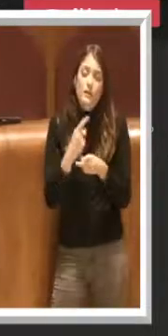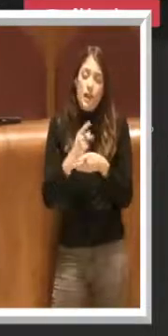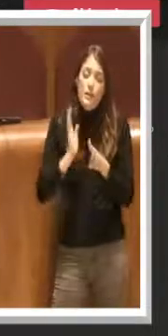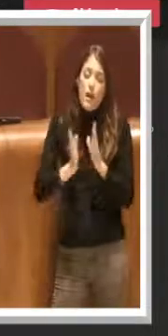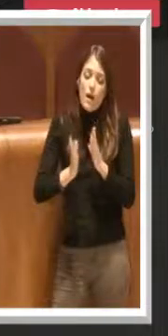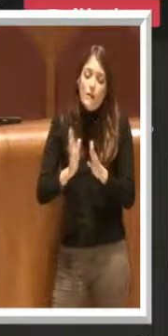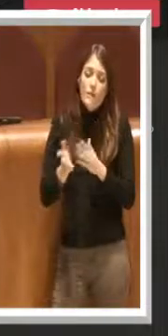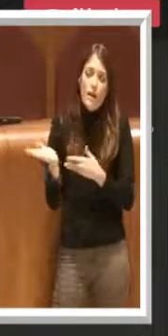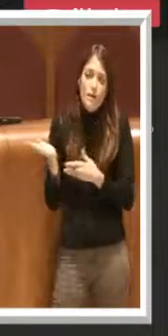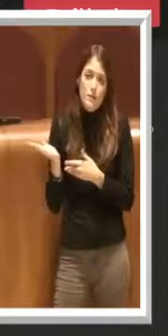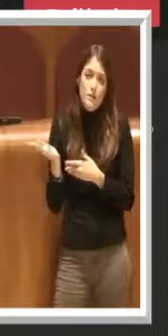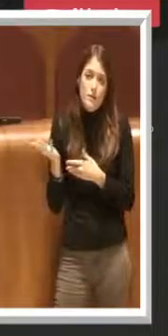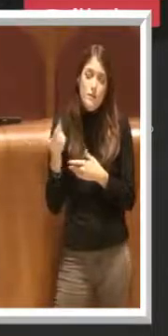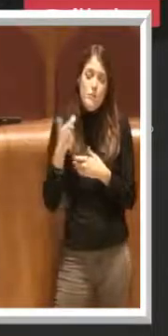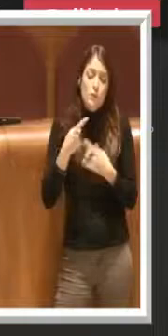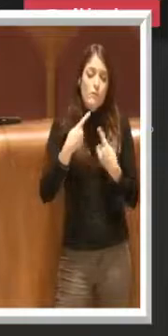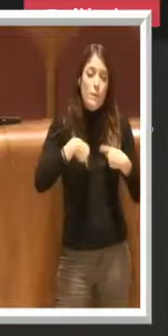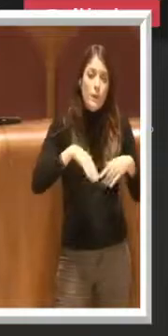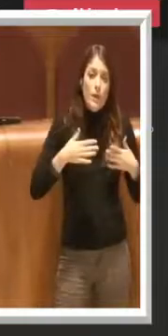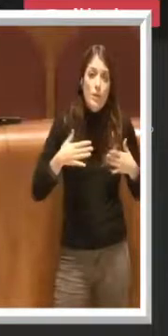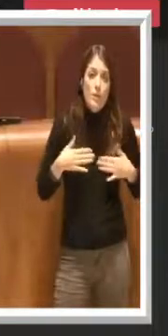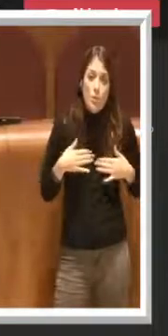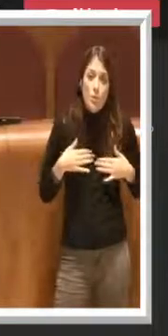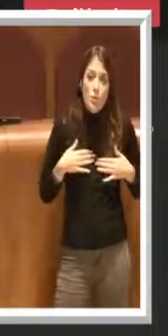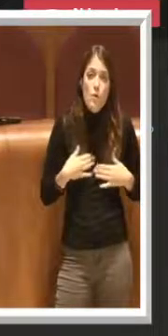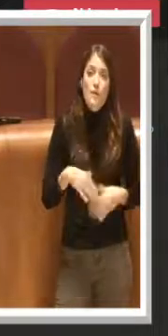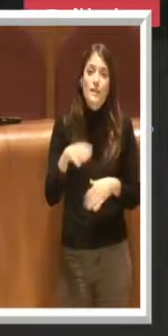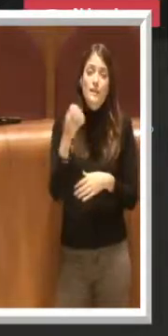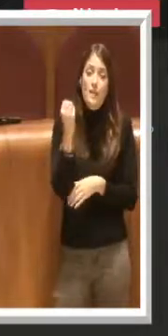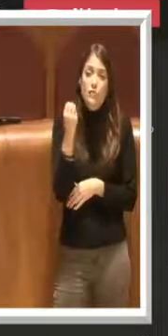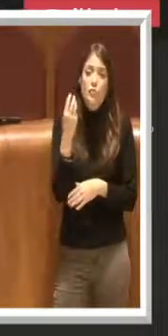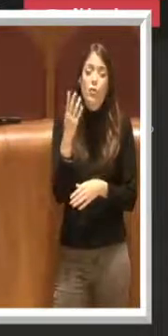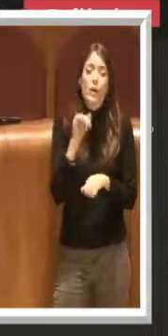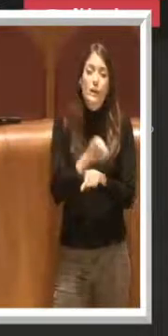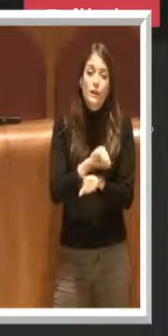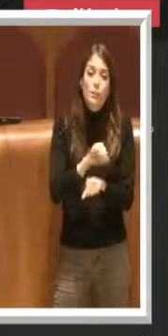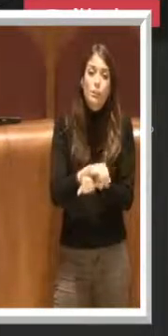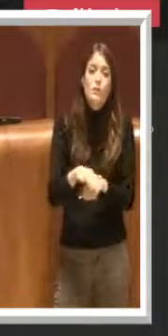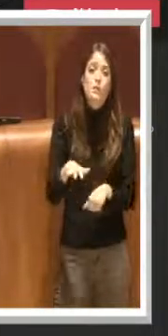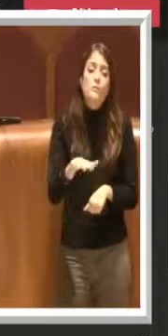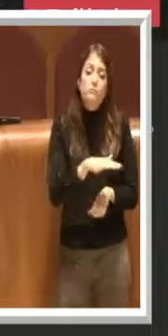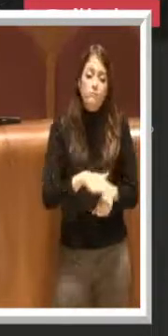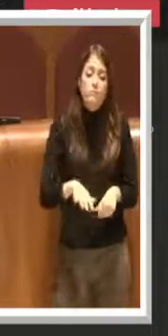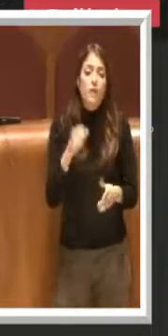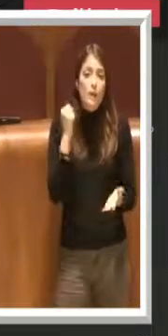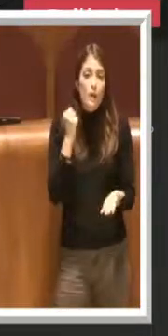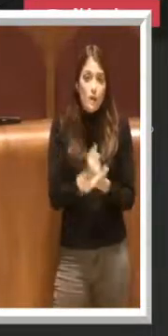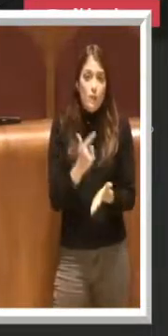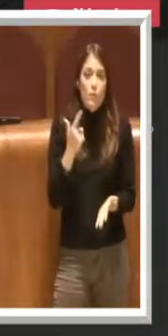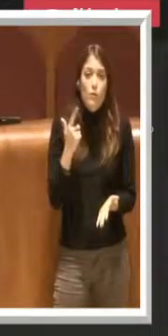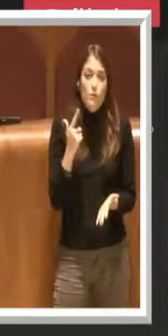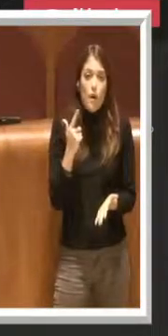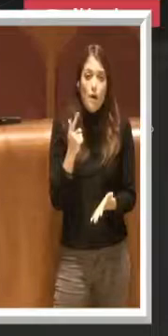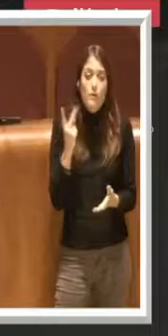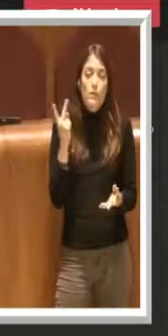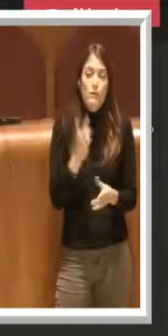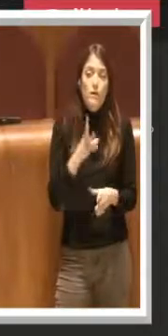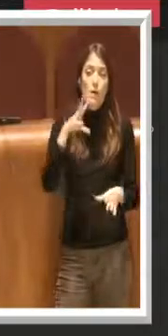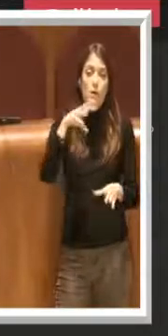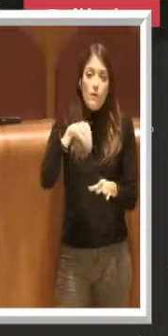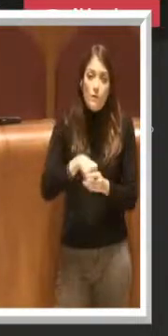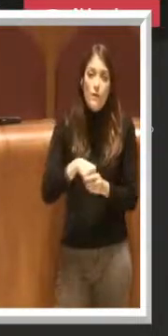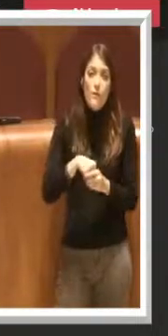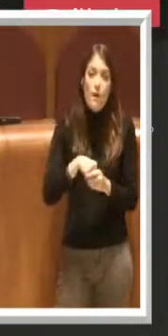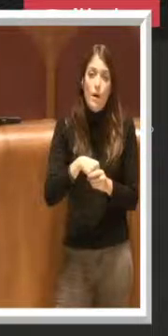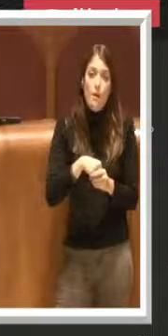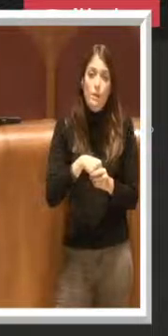avanti perché per noi il nodo della stazione Tiburtina è un nodo importante, tra l'altro rientra in quello